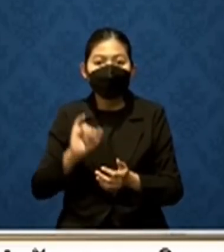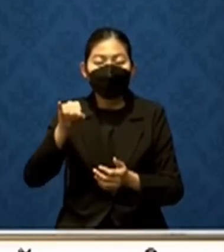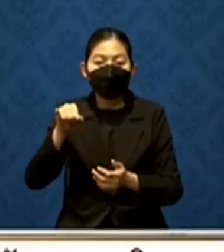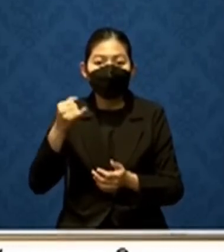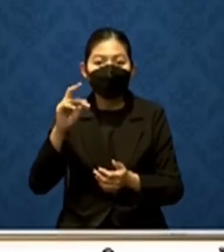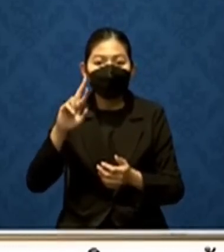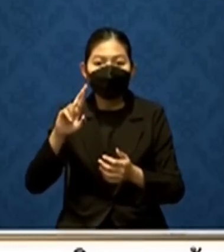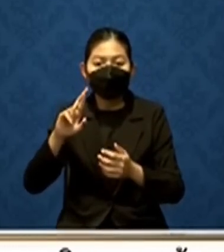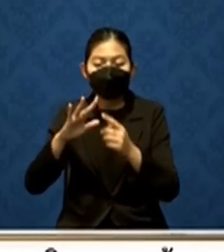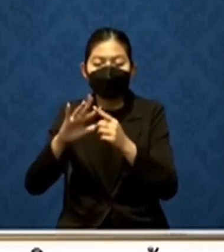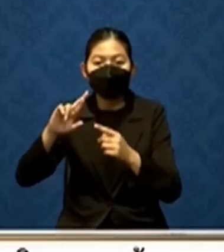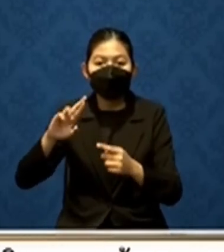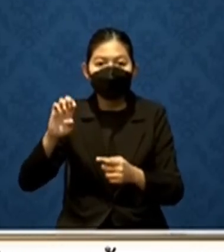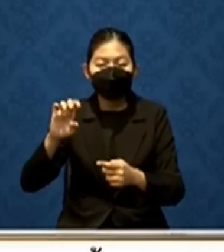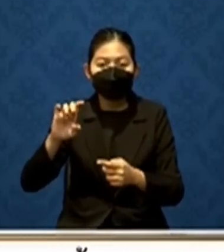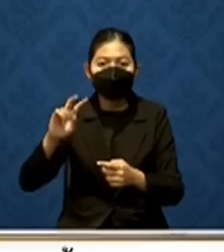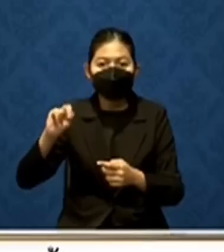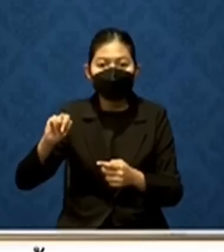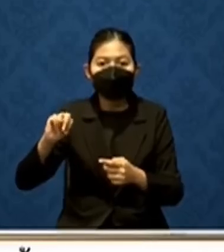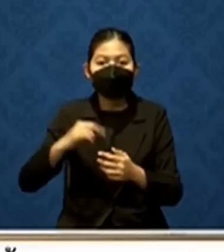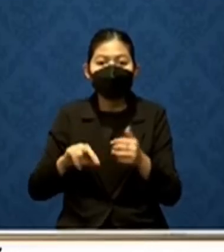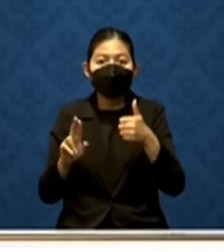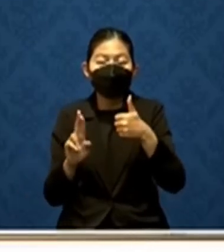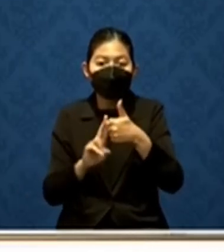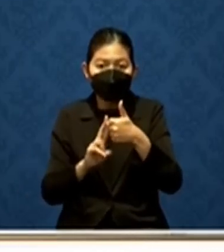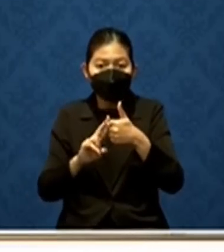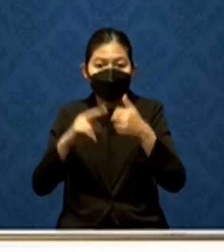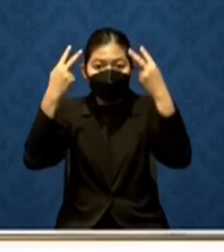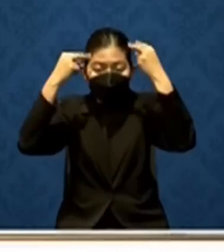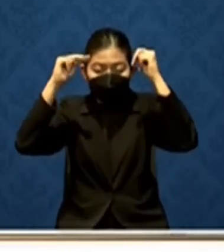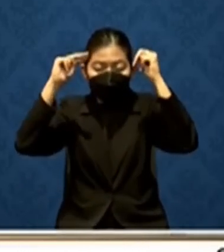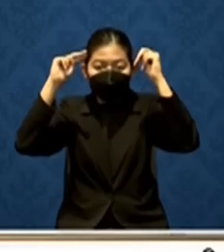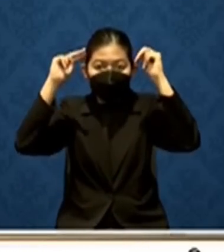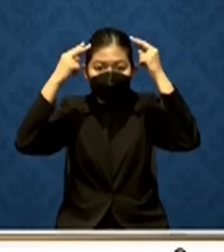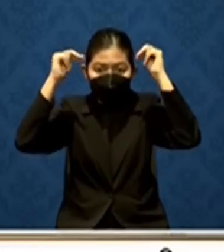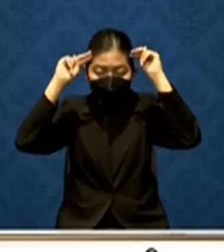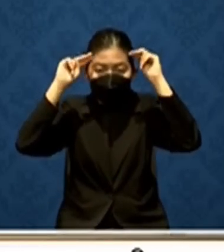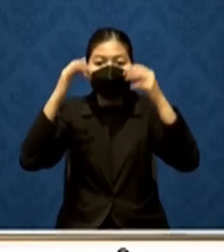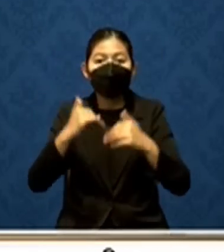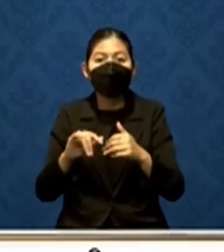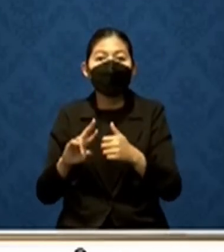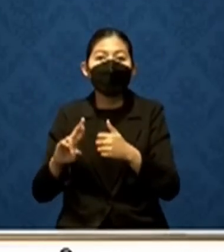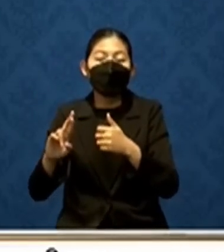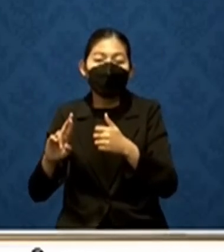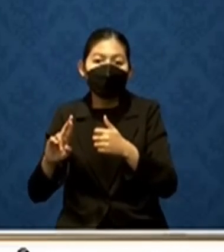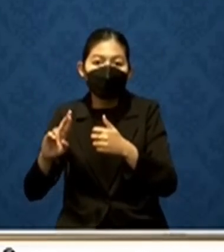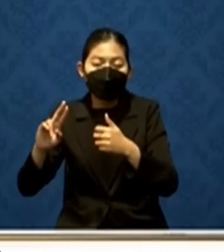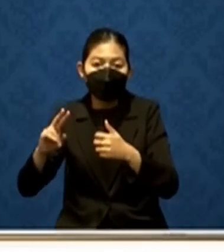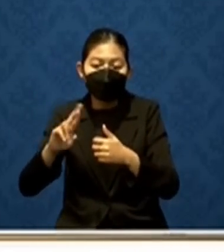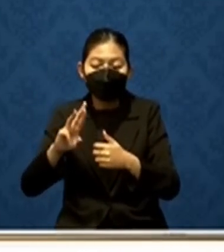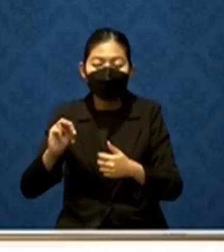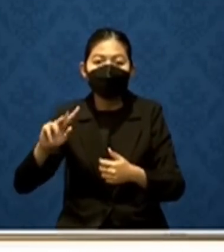ลักษณะวิศิษฏ์รองนายกรัฐมนตรีและรัฐมนตรีว่าการกระทรวง